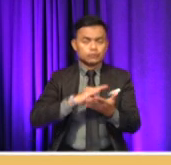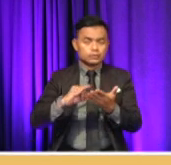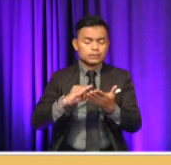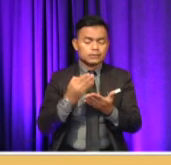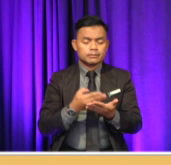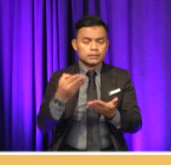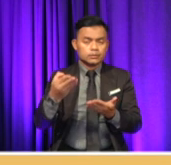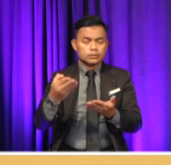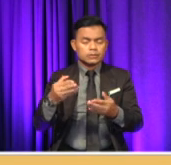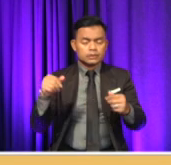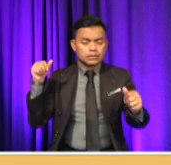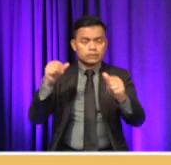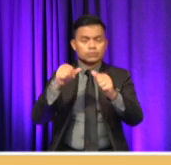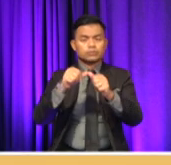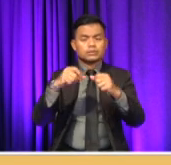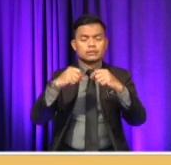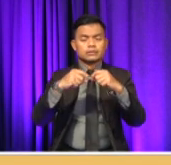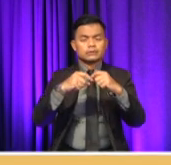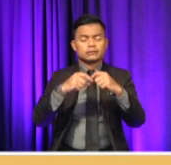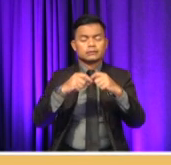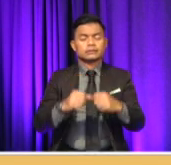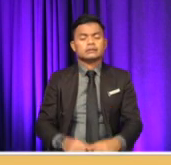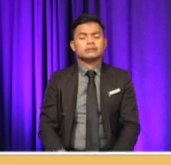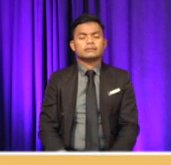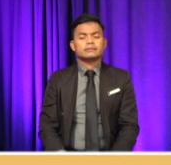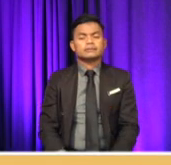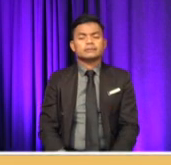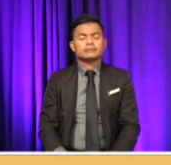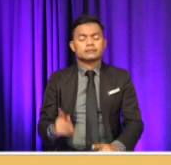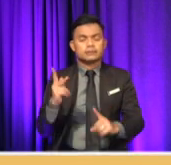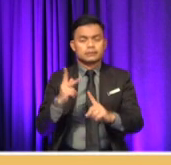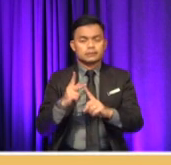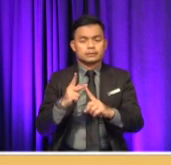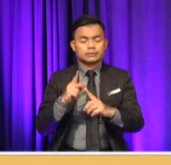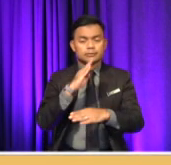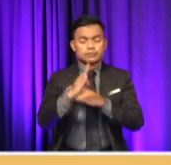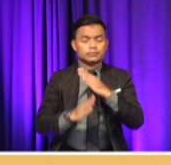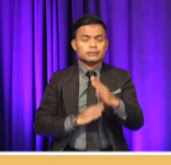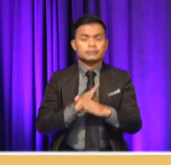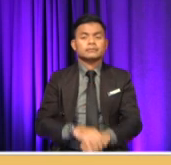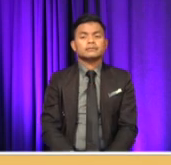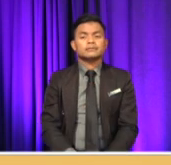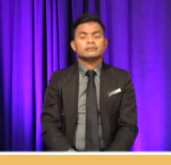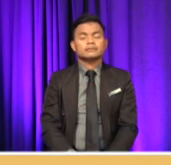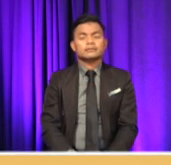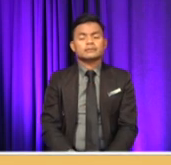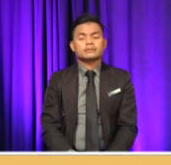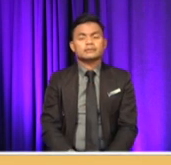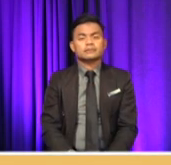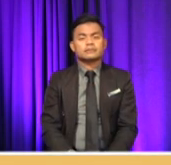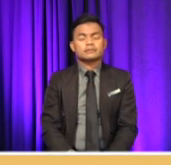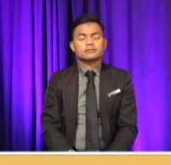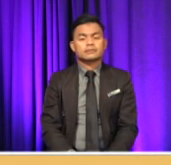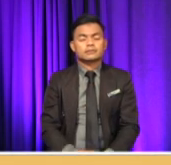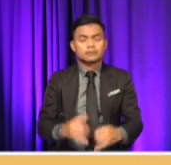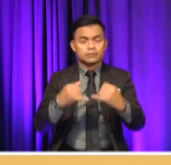ke bumi apabila berlaku kebocoran arus elektrik akibat kegagalan Oke Wahyu bumi ini penting